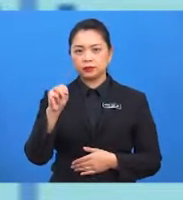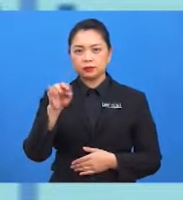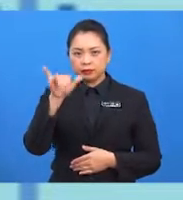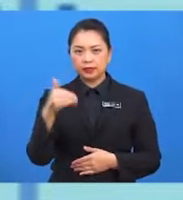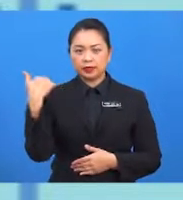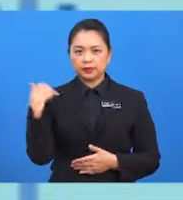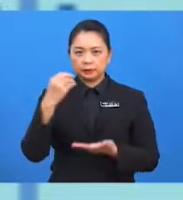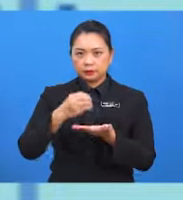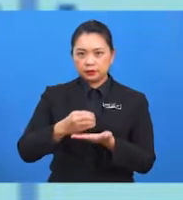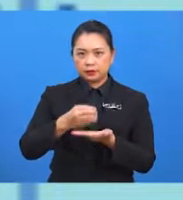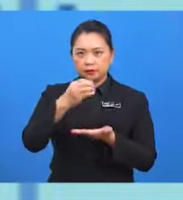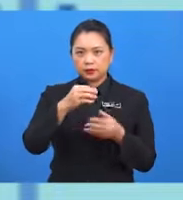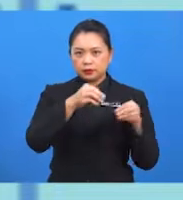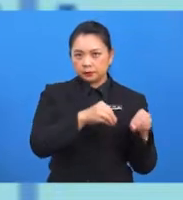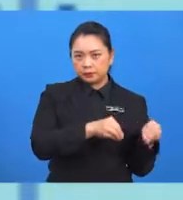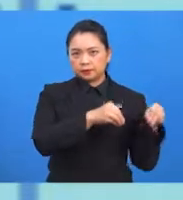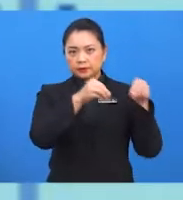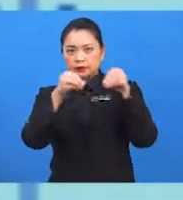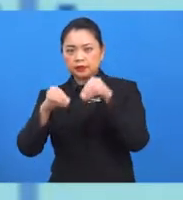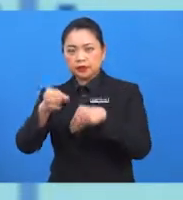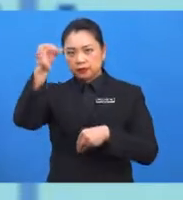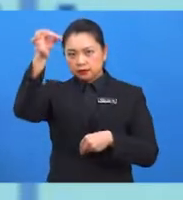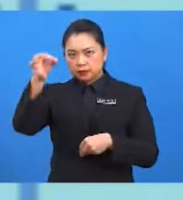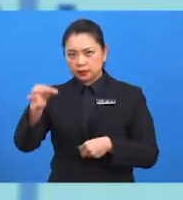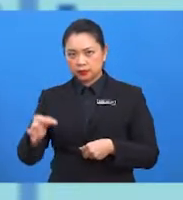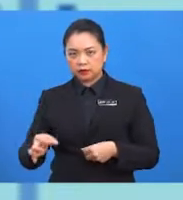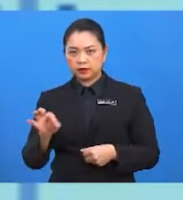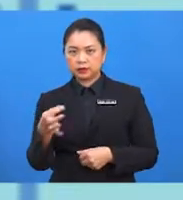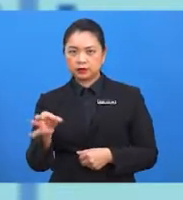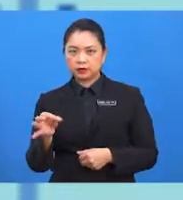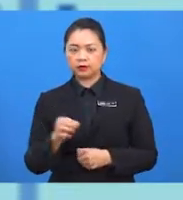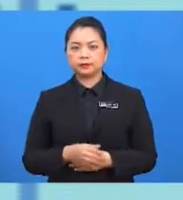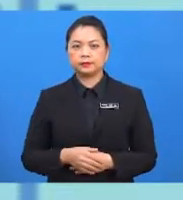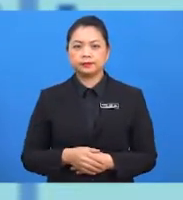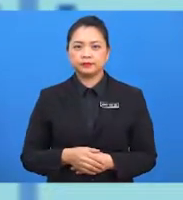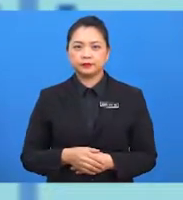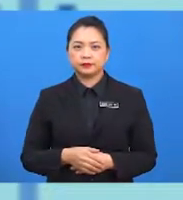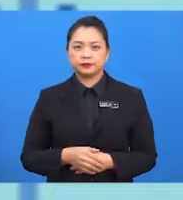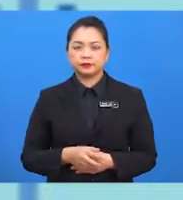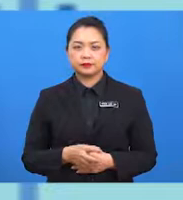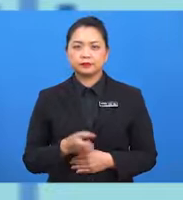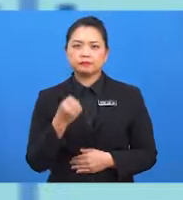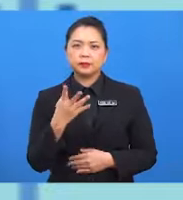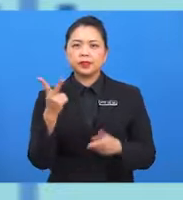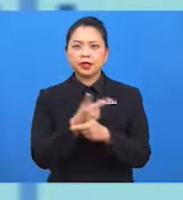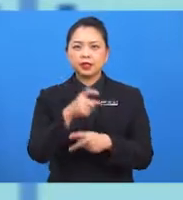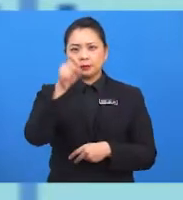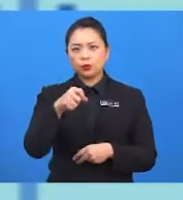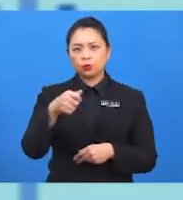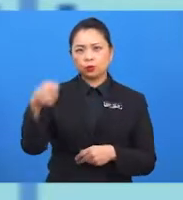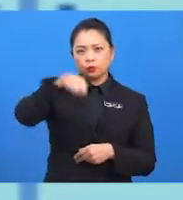because dipindahkan kedalam kelalang volumetrik Hai Bapak kali perlu dibilas